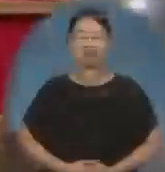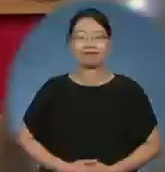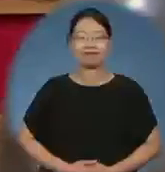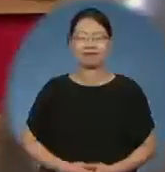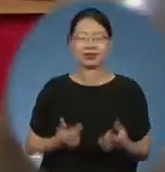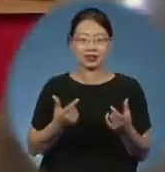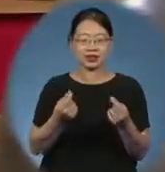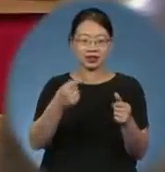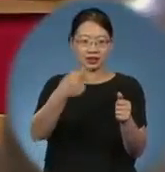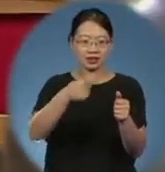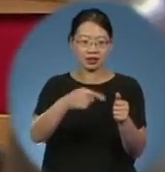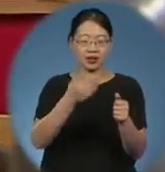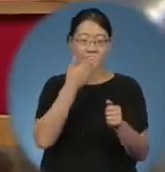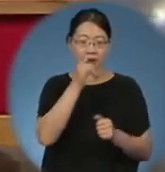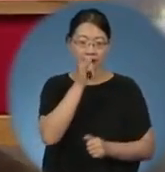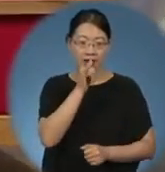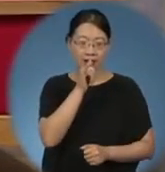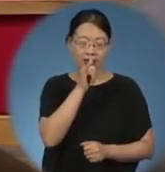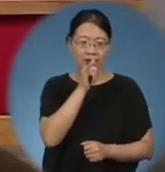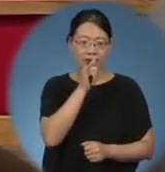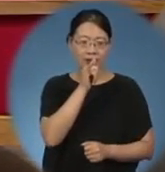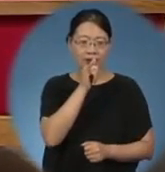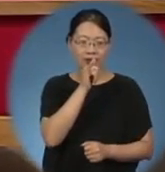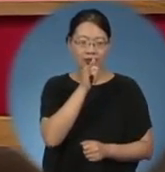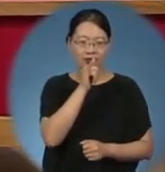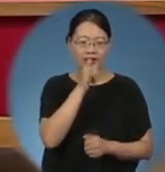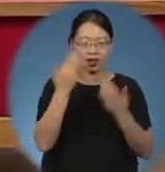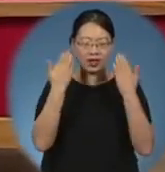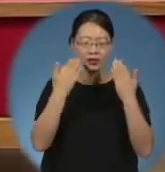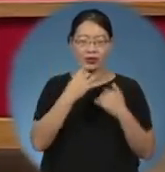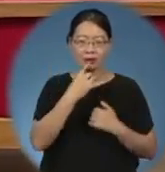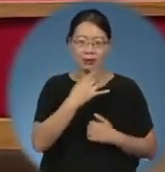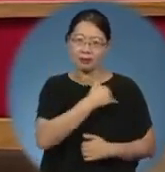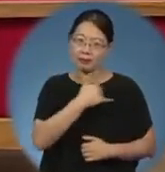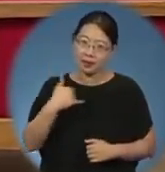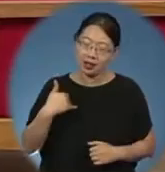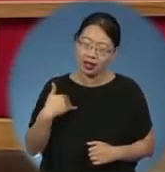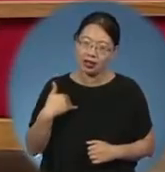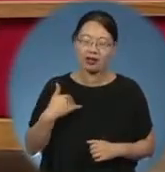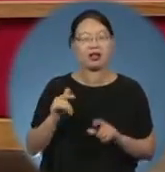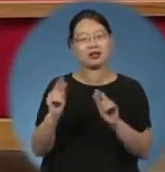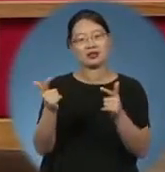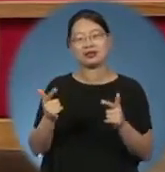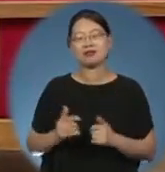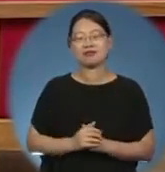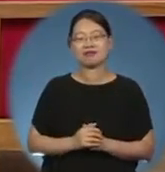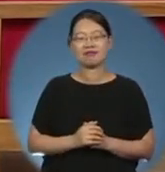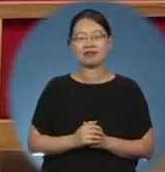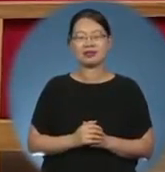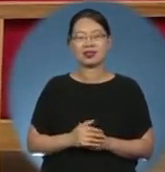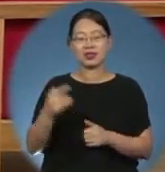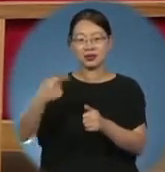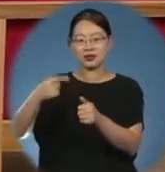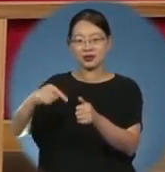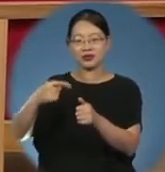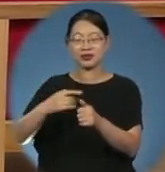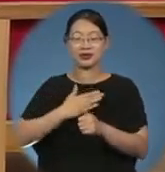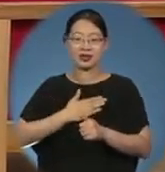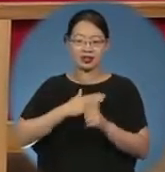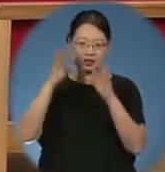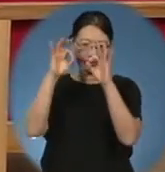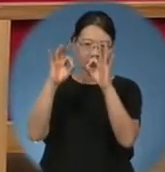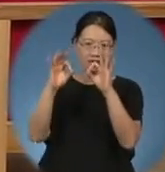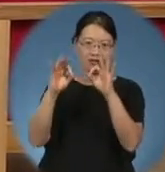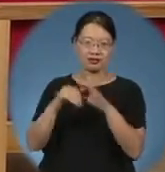그런걸 가르칠 수 있는 3 이거먹고 학교에서 만 되는건 아니죠 그랬습니다 그죠 예 교육은 제가